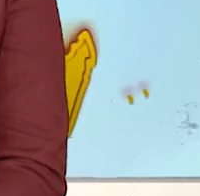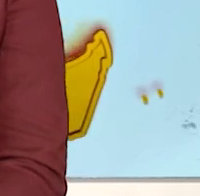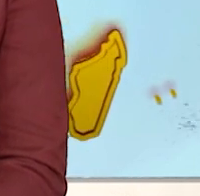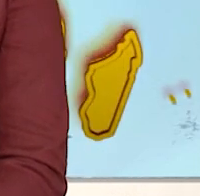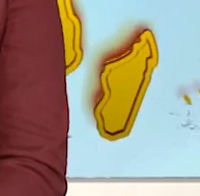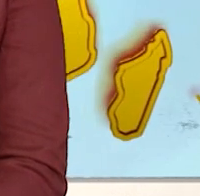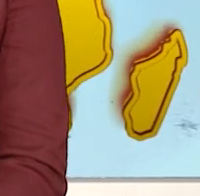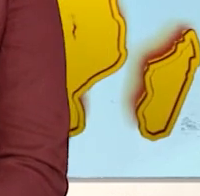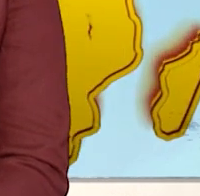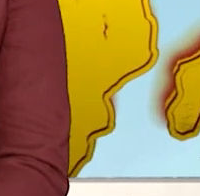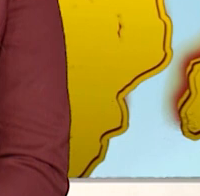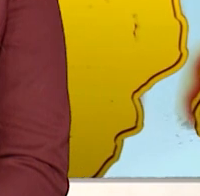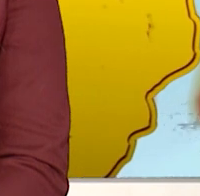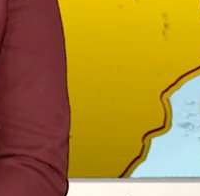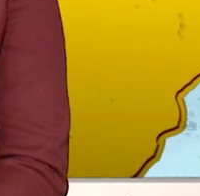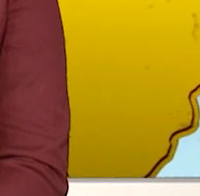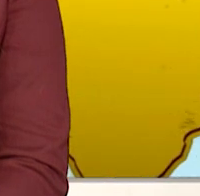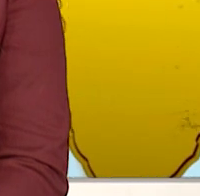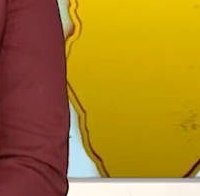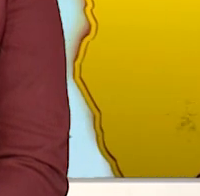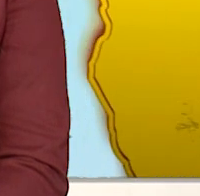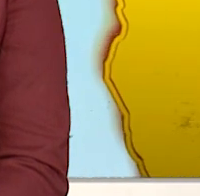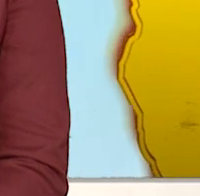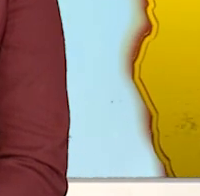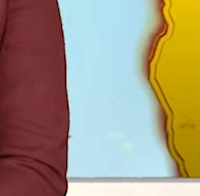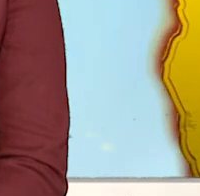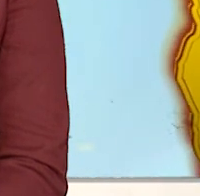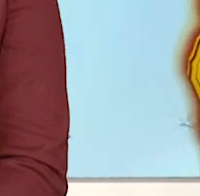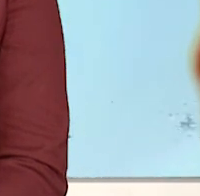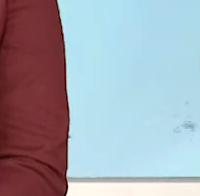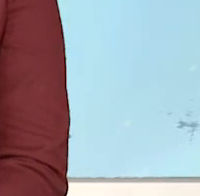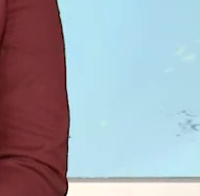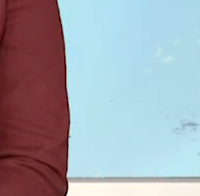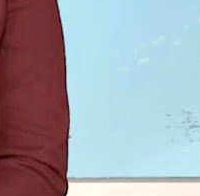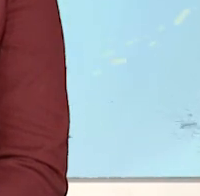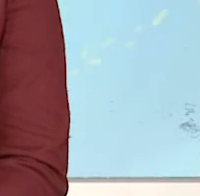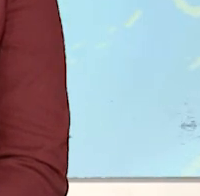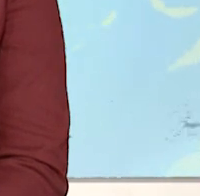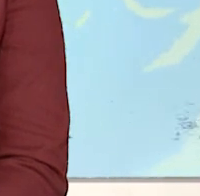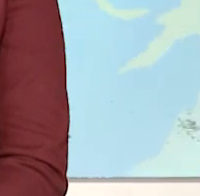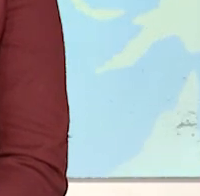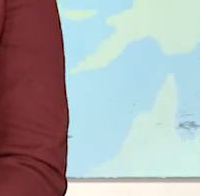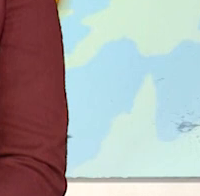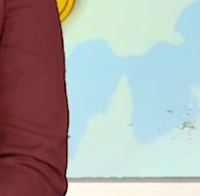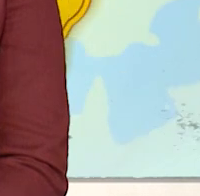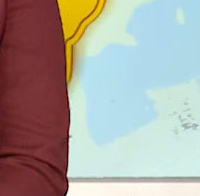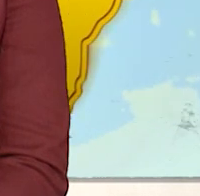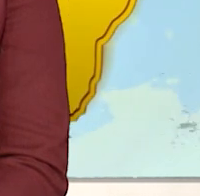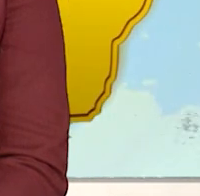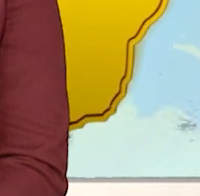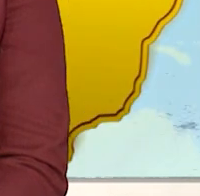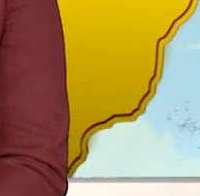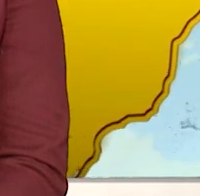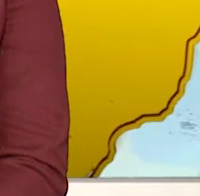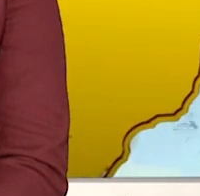විසිනුයි සමාජ මාධ්‍ය ඔස්සේ සිදු කර ඇති විවේචන නිසා තම වරප්‍රසාද කඩවිය ඇති බව පාර්ලිමේන්තු මන්ත්‍රී